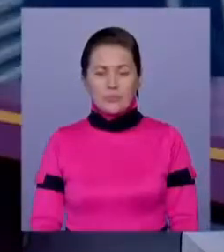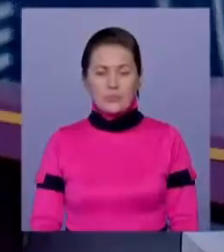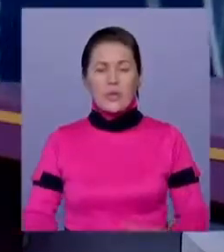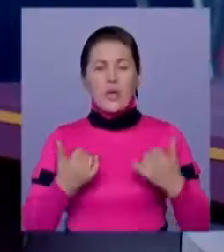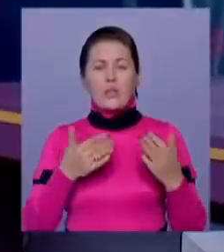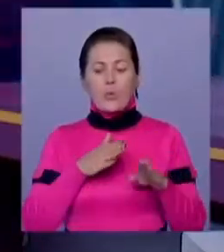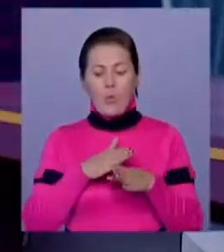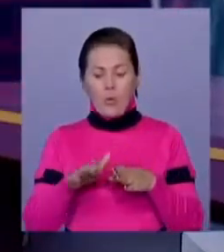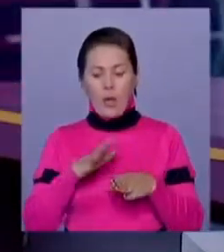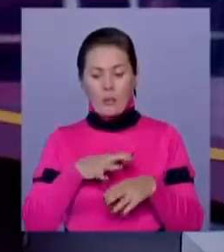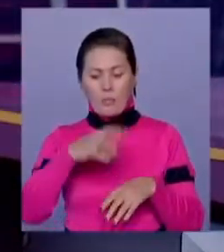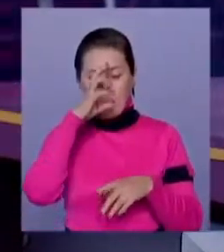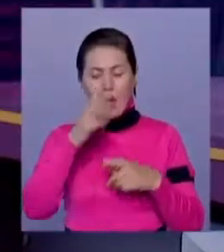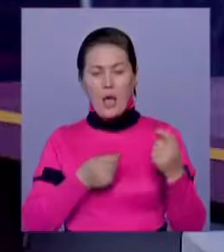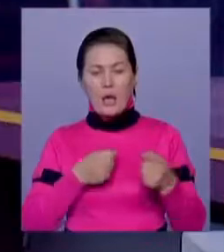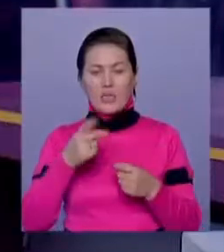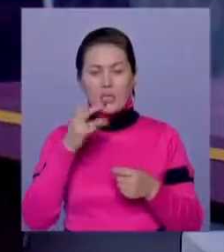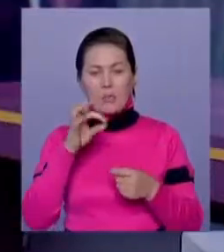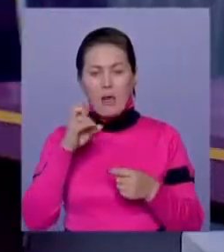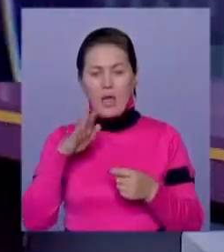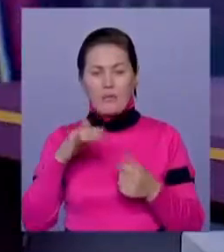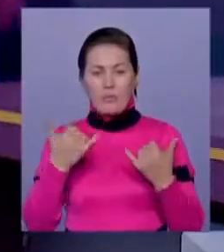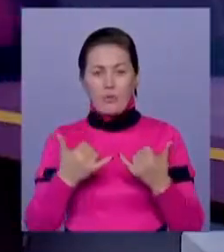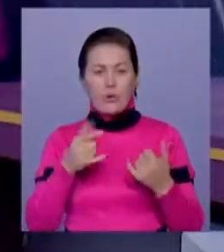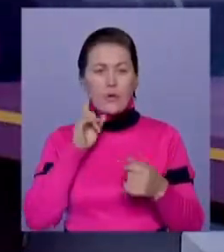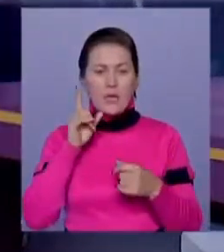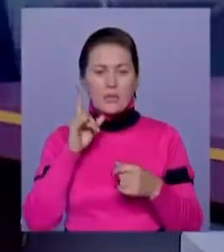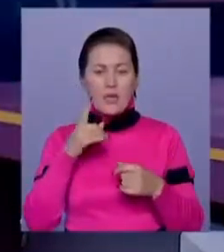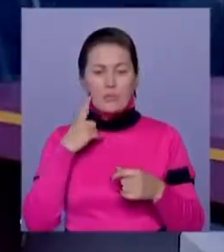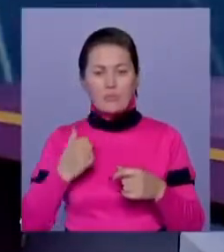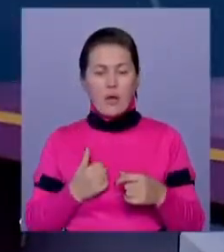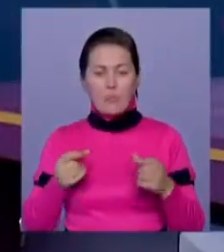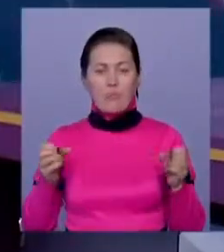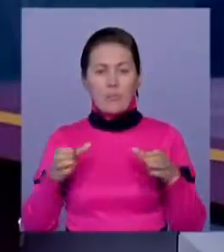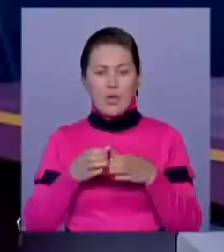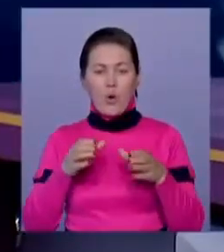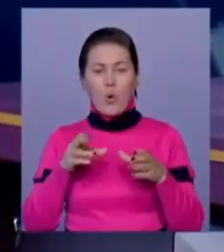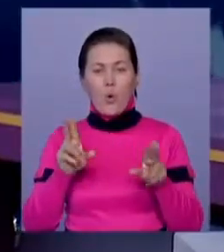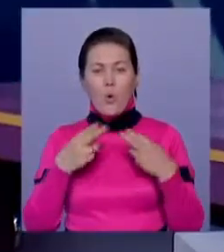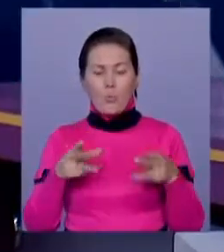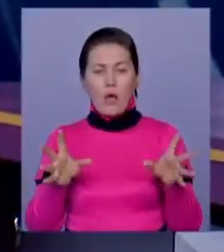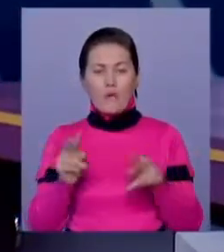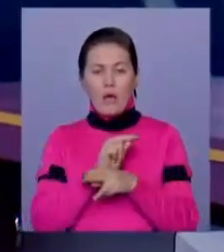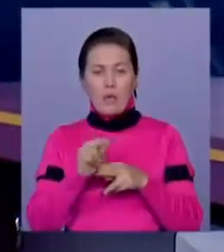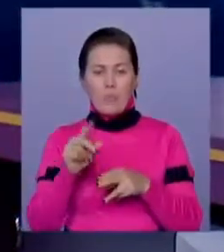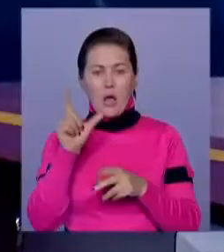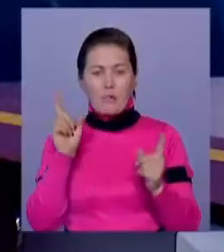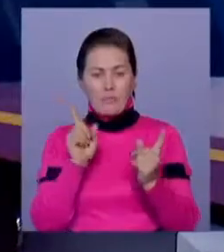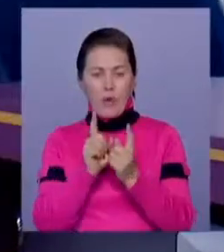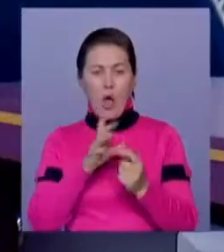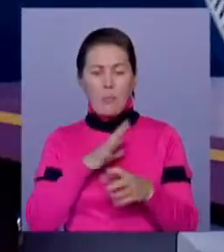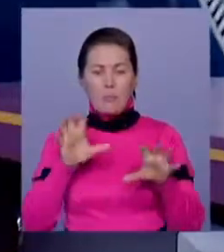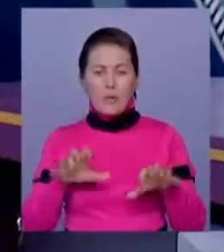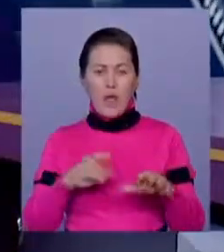Енді толығырақ. Мемлекет басшысы Нұрсұлтан Назарбаев бүгін жас сарбаз бірлестігі клубтарының тәрбиеленушілерімен кездесті.